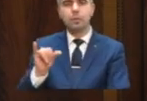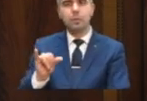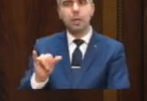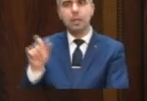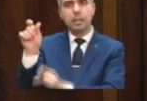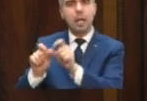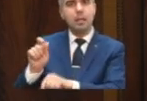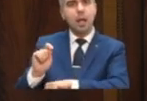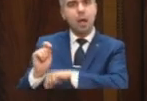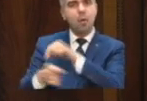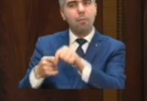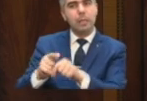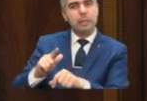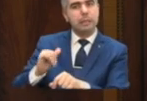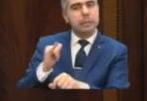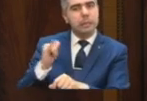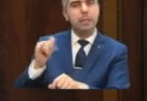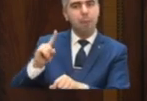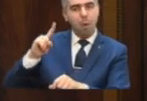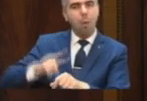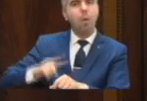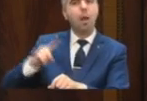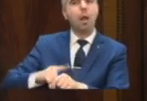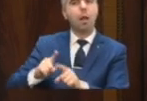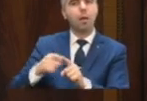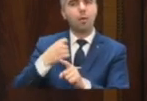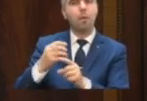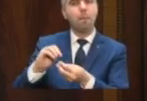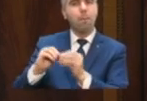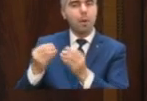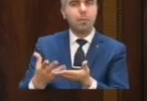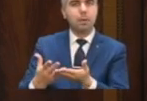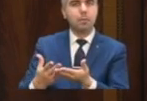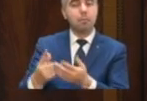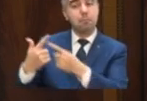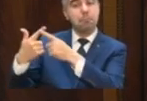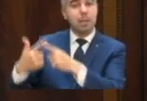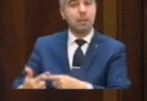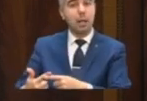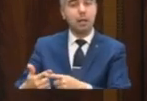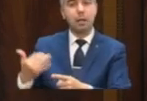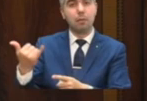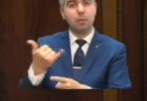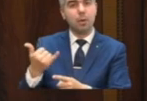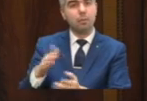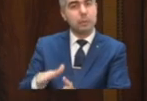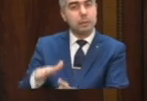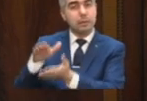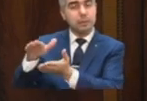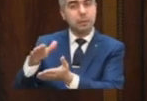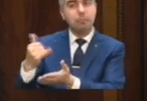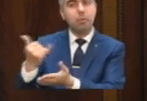هذه المشاكل اليومية التي لا تحتاج معالجتها إلى اعتمادات مالية ضخمة بقدر ما تحتاج إلى